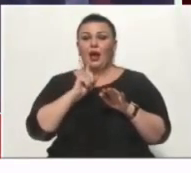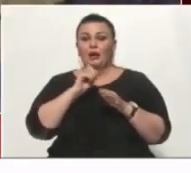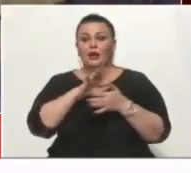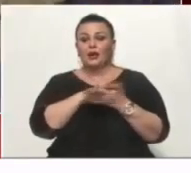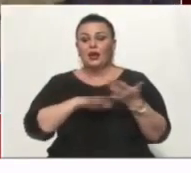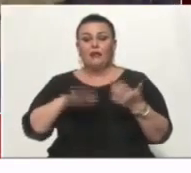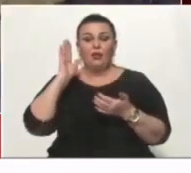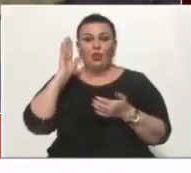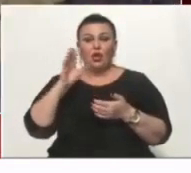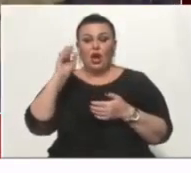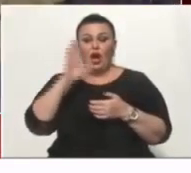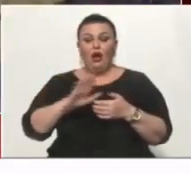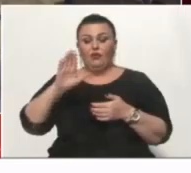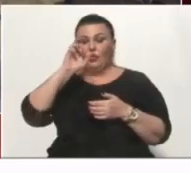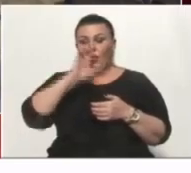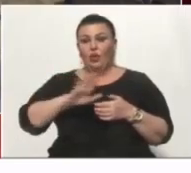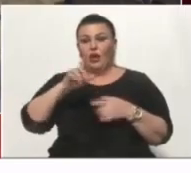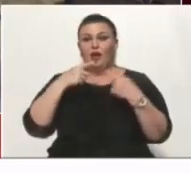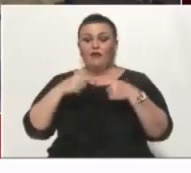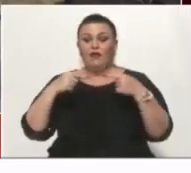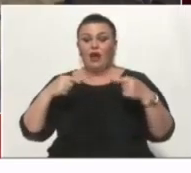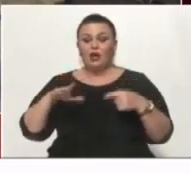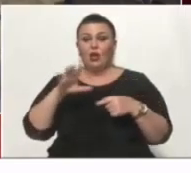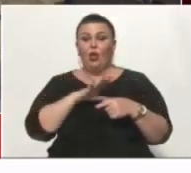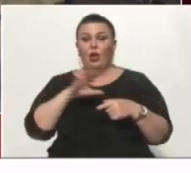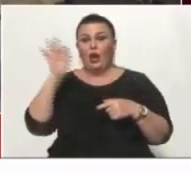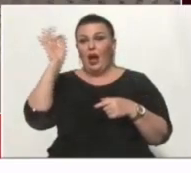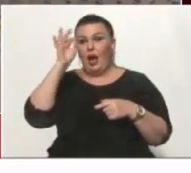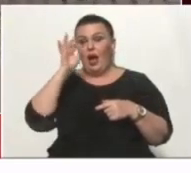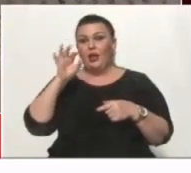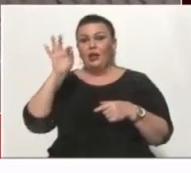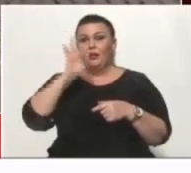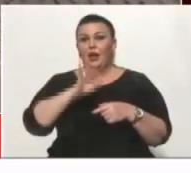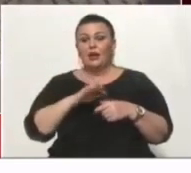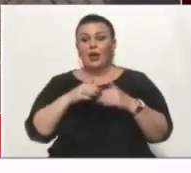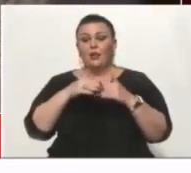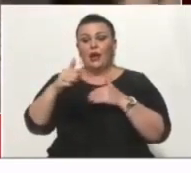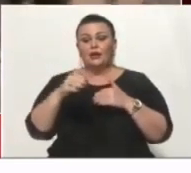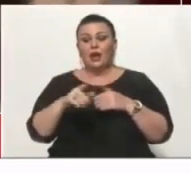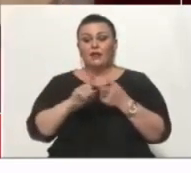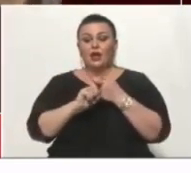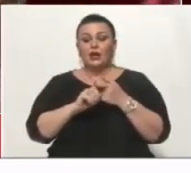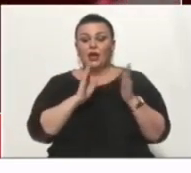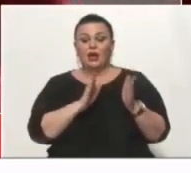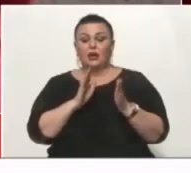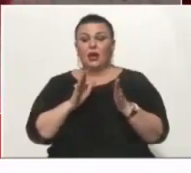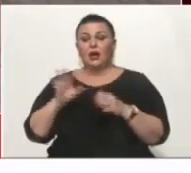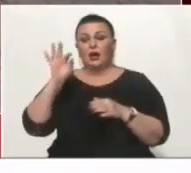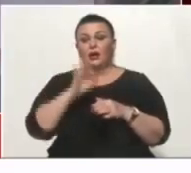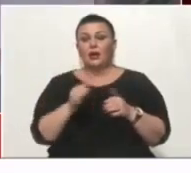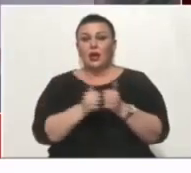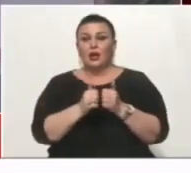davam edəcək. Avropa ölkələrindən fərqli olaraq Almanlar məsafə və gigiyena qaydaları ilə